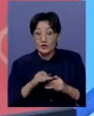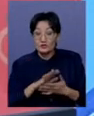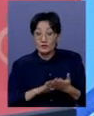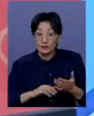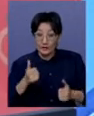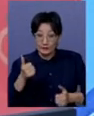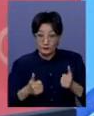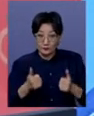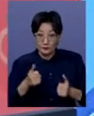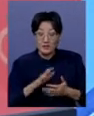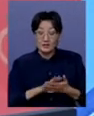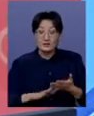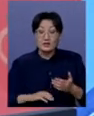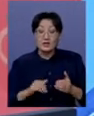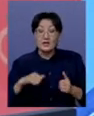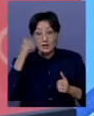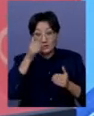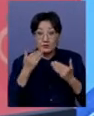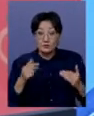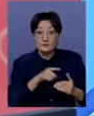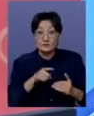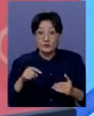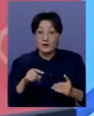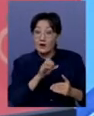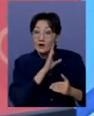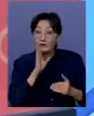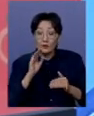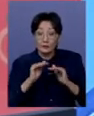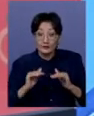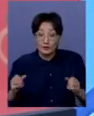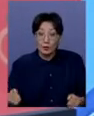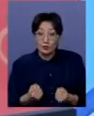марафон болып жалғасады. Жылдың аяғына дейін ана мен баланы қолдау марафоны.